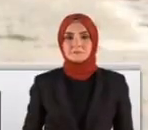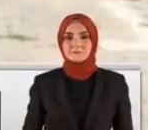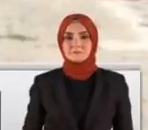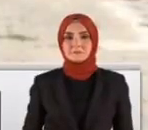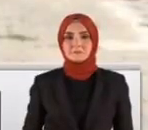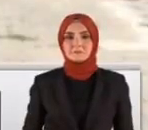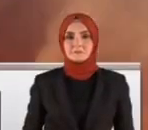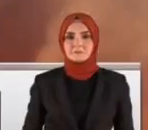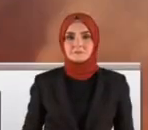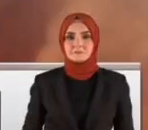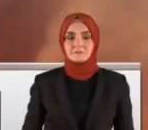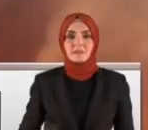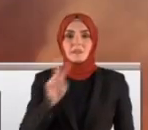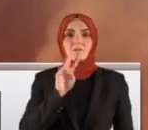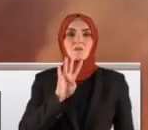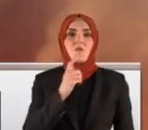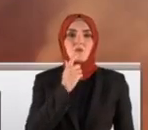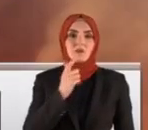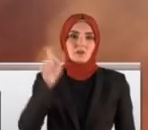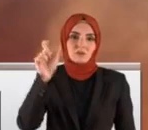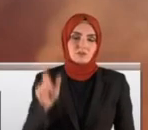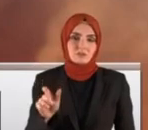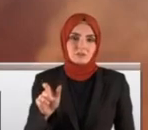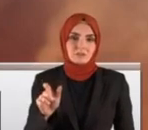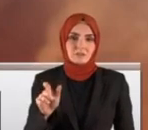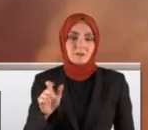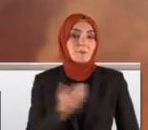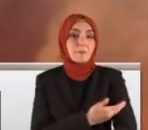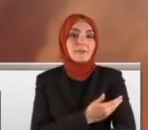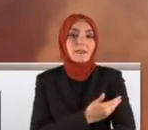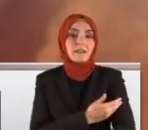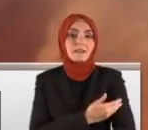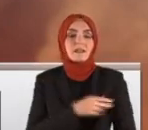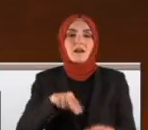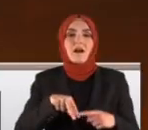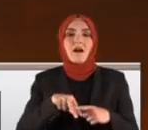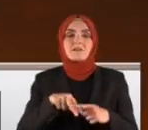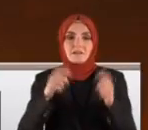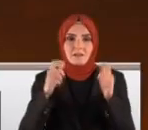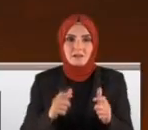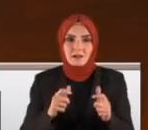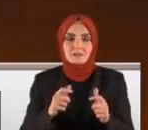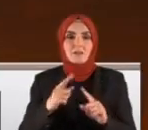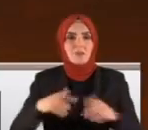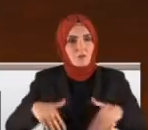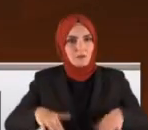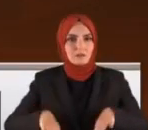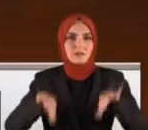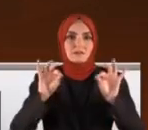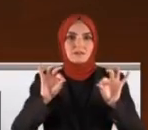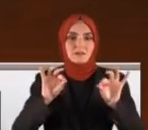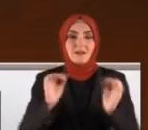Ekber! 24 yaşındaki şehit için memleketi Aksaray'da tören düzenlendi. Sergen Güçlüer ailenin